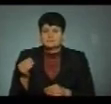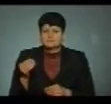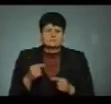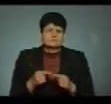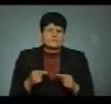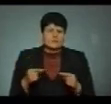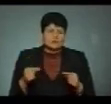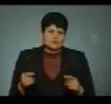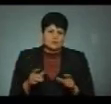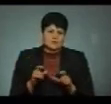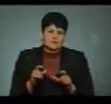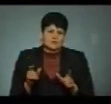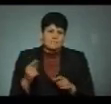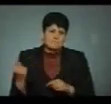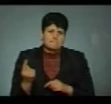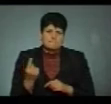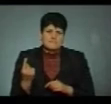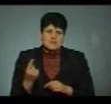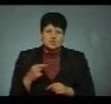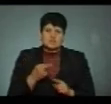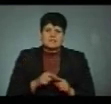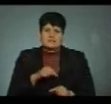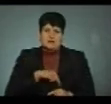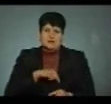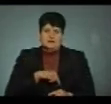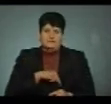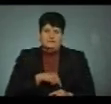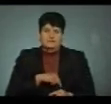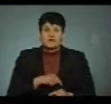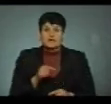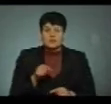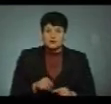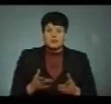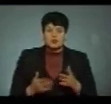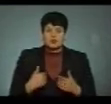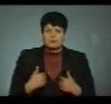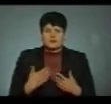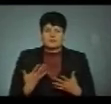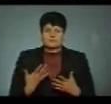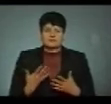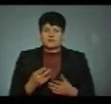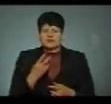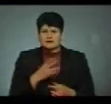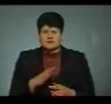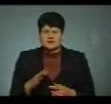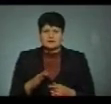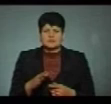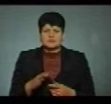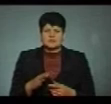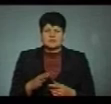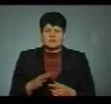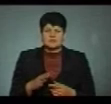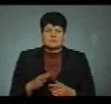будь-який об'єкт, перше йде емоція. І тут, якщо ми не зважаємо на програму